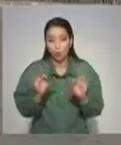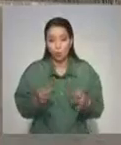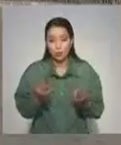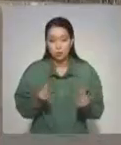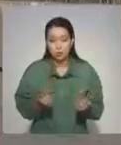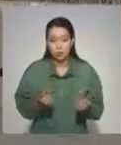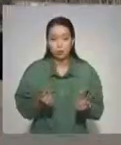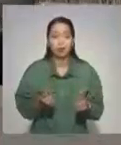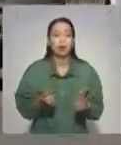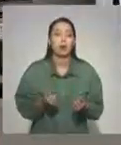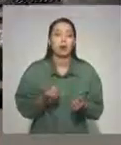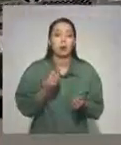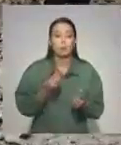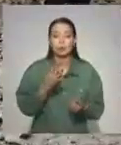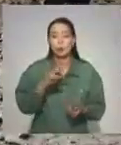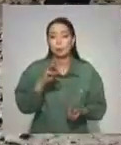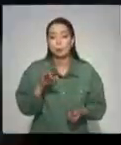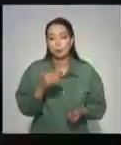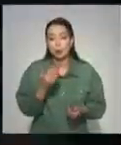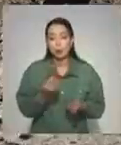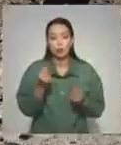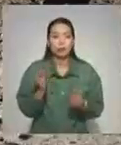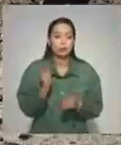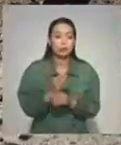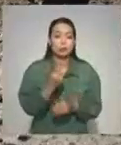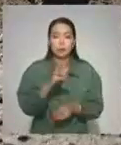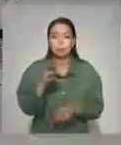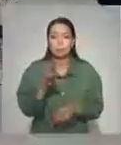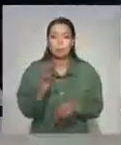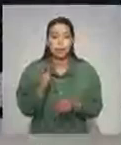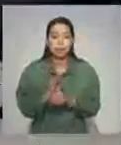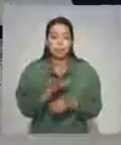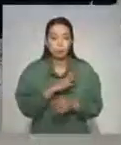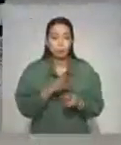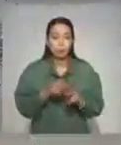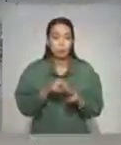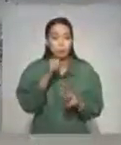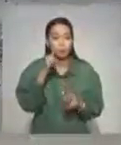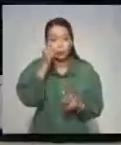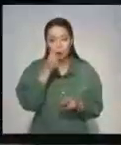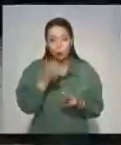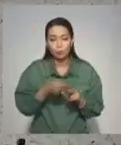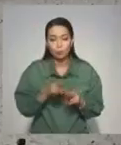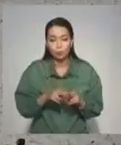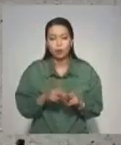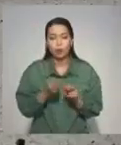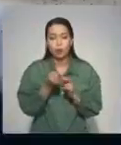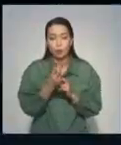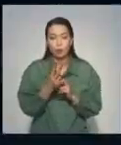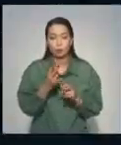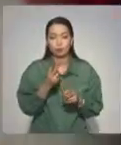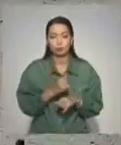Биыл жолға бөлінген 4 миллиард теңгенің үстіне қосымша 1 миллиард қосылды. Бұл былтырғаға қарағанда бақандай 12 есе